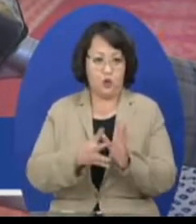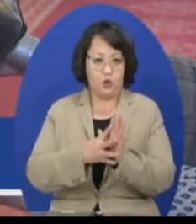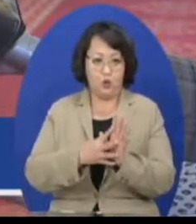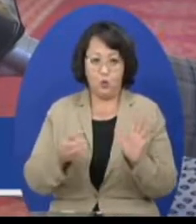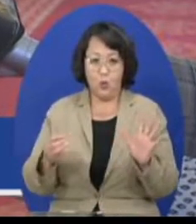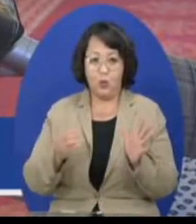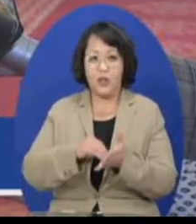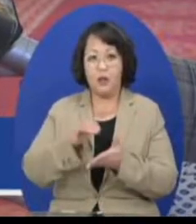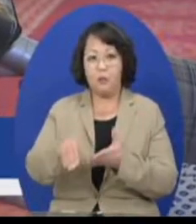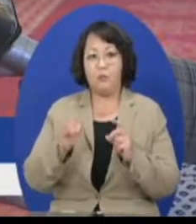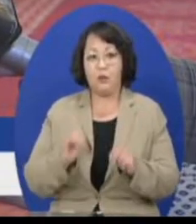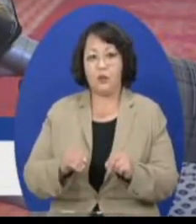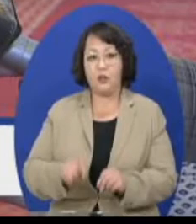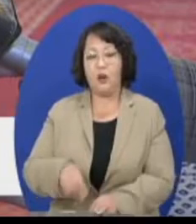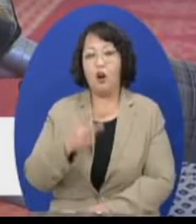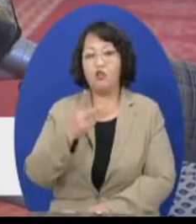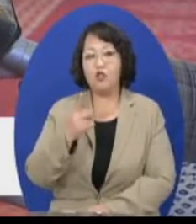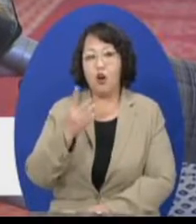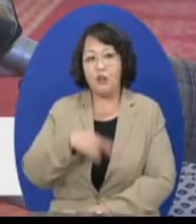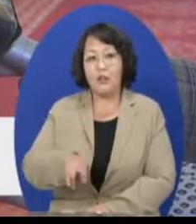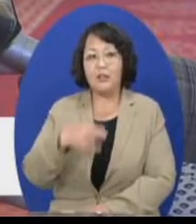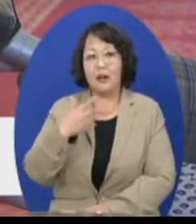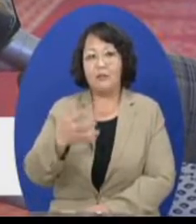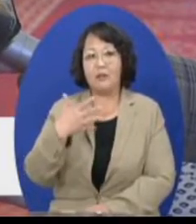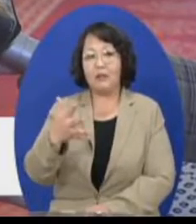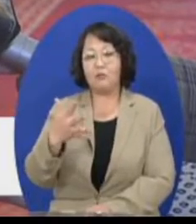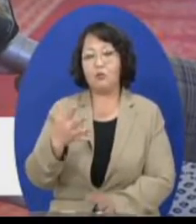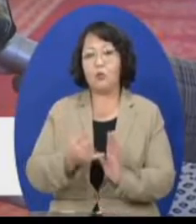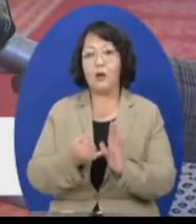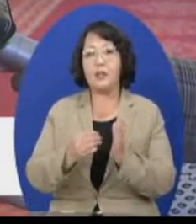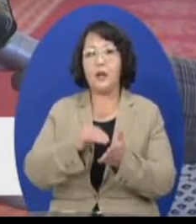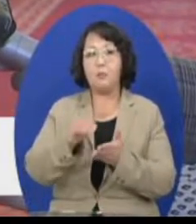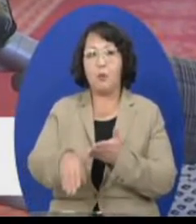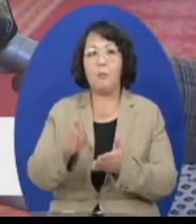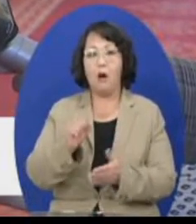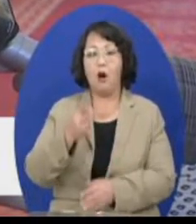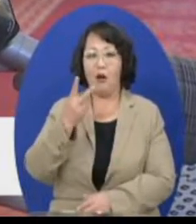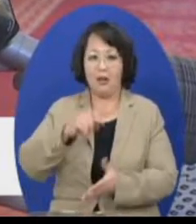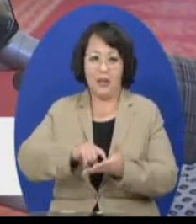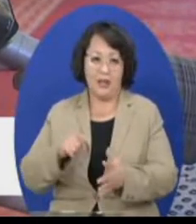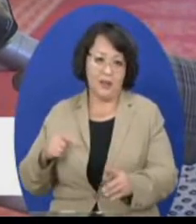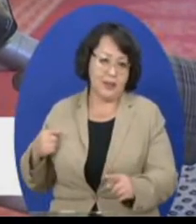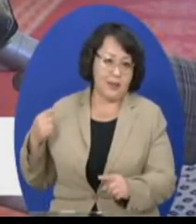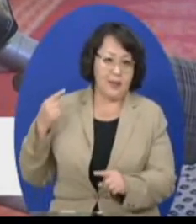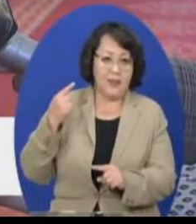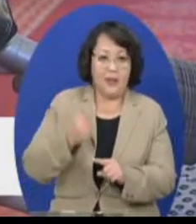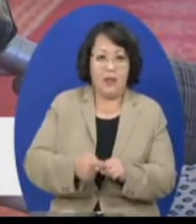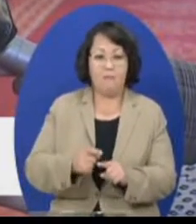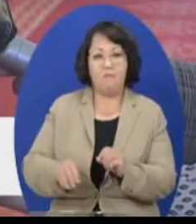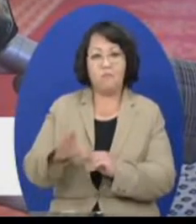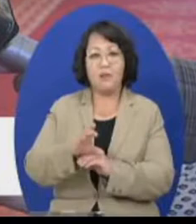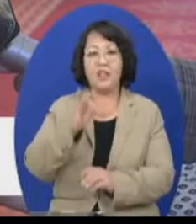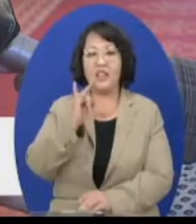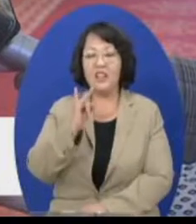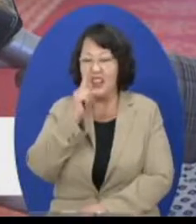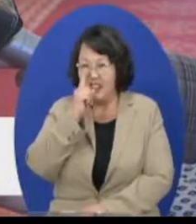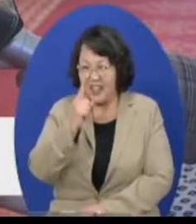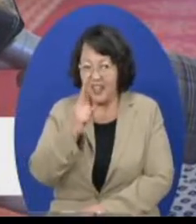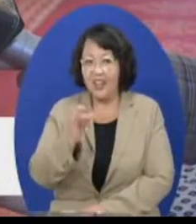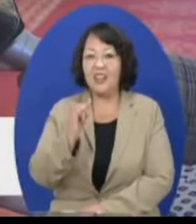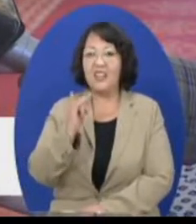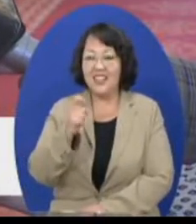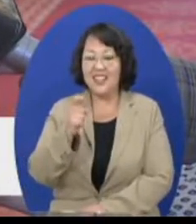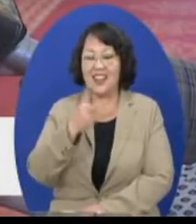тэрбум төгрөг болгосон. Одоо 21 онд 556 тэрбум төгрөгөөр буюу бараг 2 дахин нэмэгдүүлээд 1 их 80 төгрөгийг эрүүл